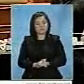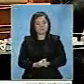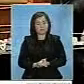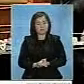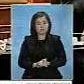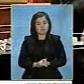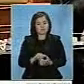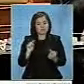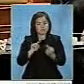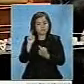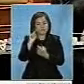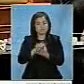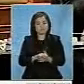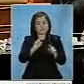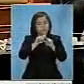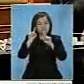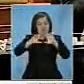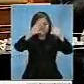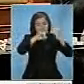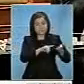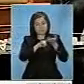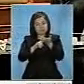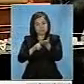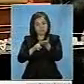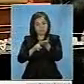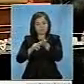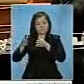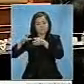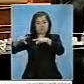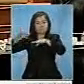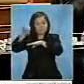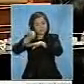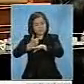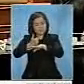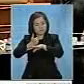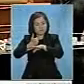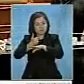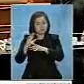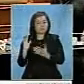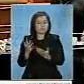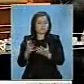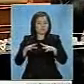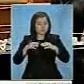ท่านผู้นำพรรคฝ่ายค้านเลยสักประเด็นเดียวแต่ก็พอเข้าใจนะครับผมคิดว่าประเด็น